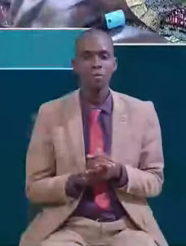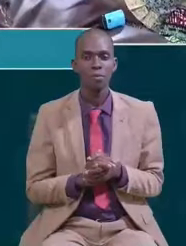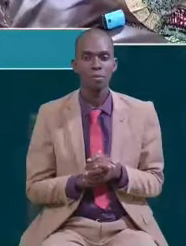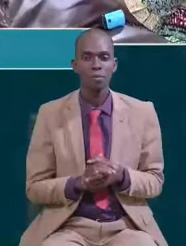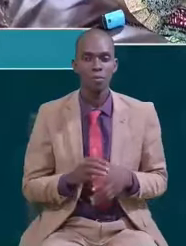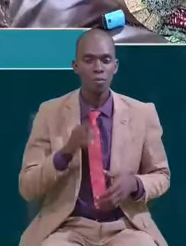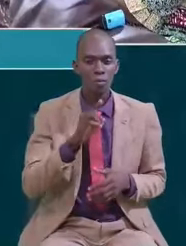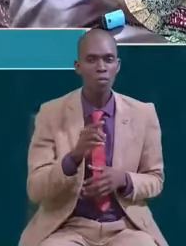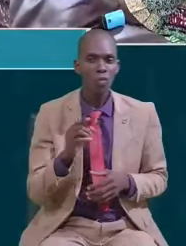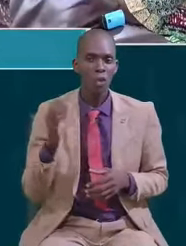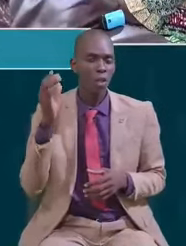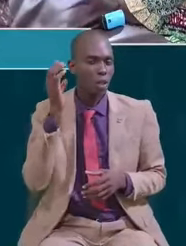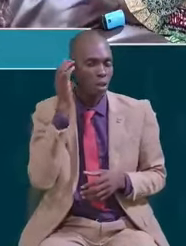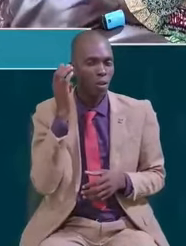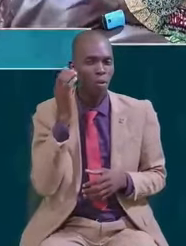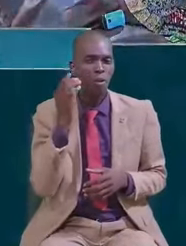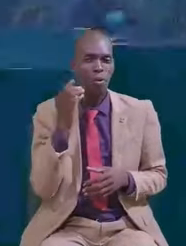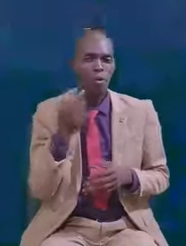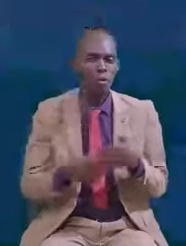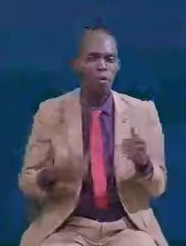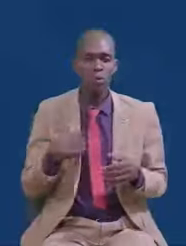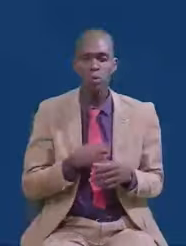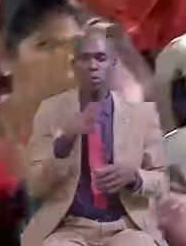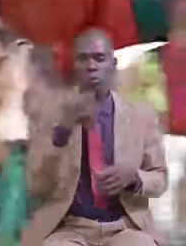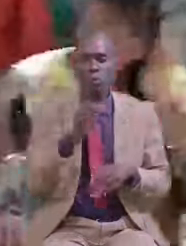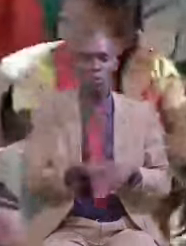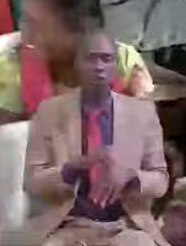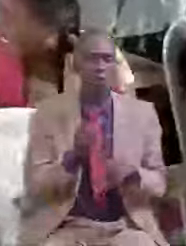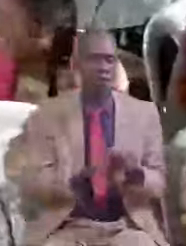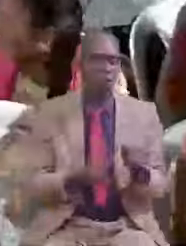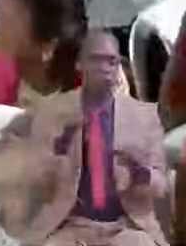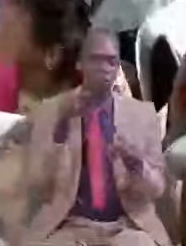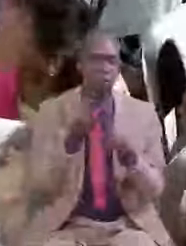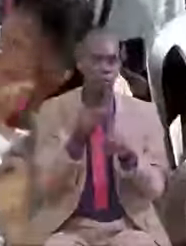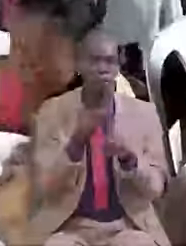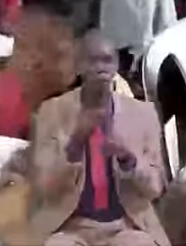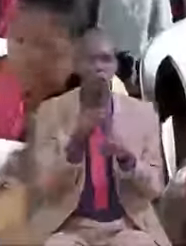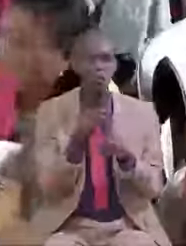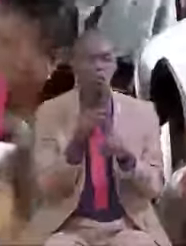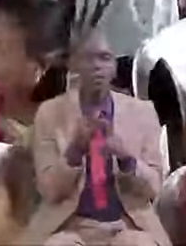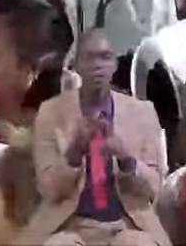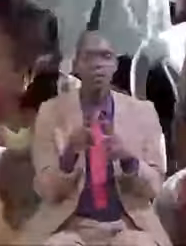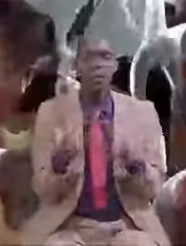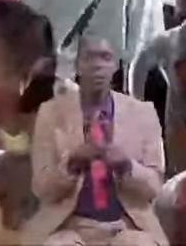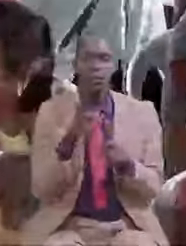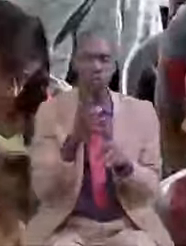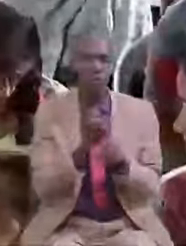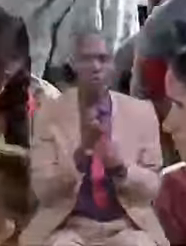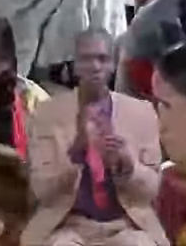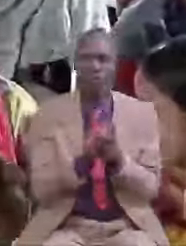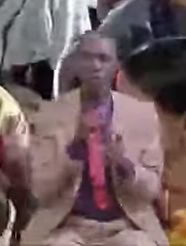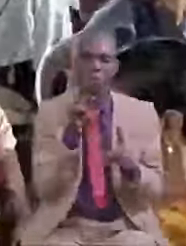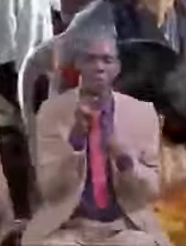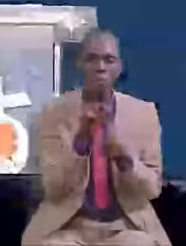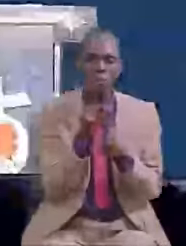Vous allez écouter ce que nous allons dire au sujet de chaque point. C'est lorsqu'en prenant ce point-là